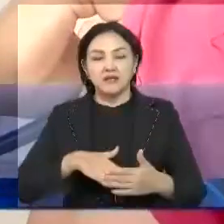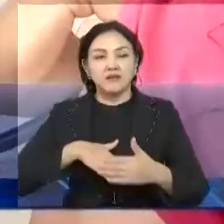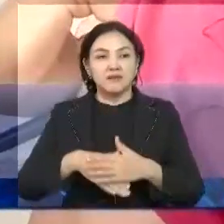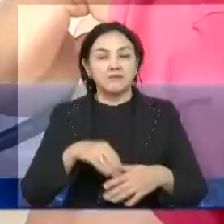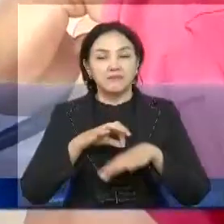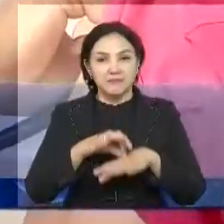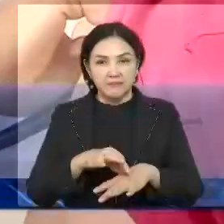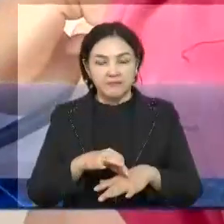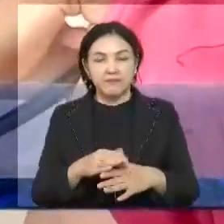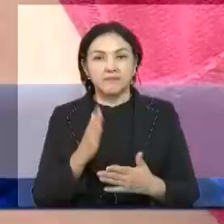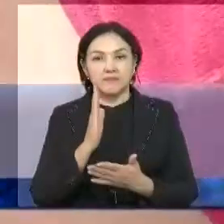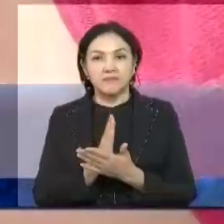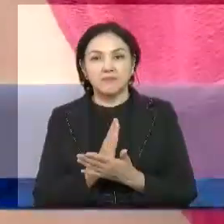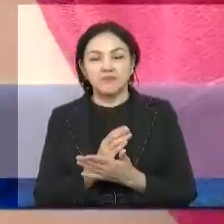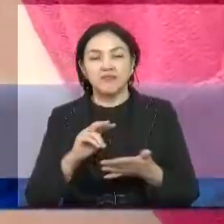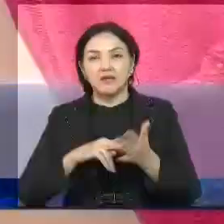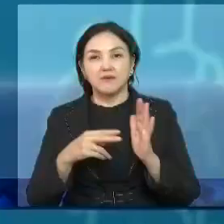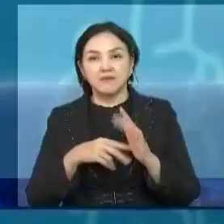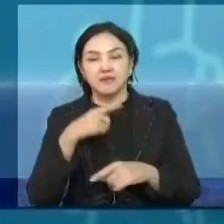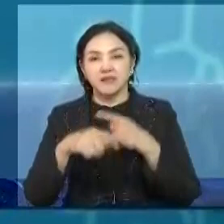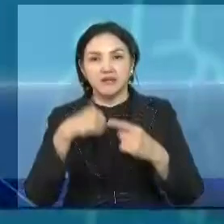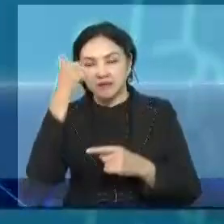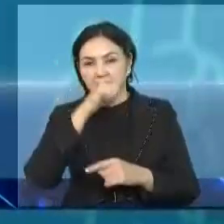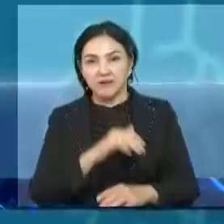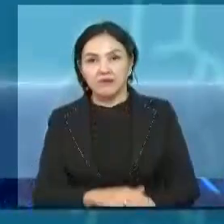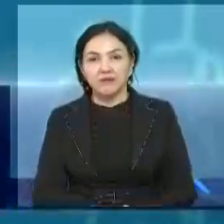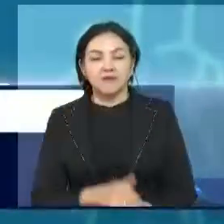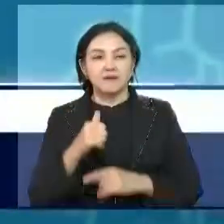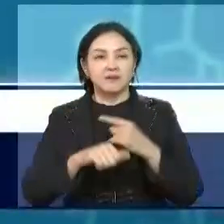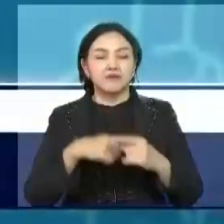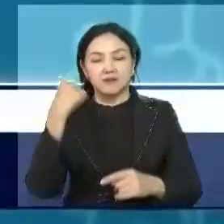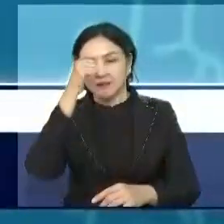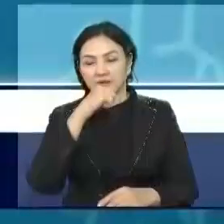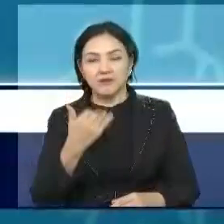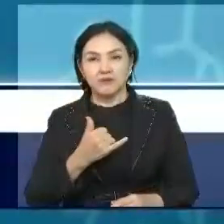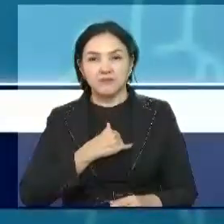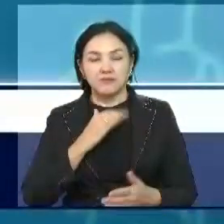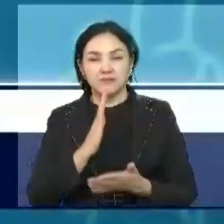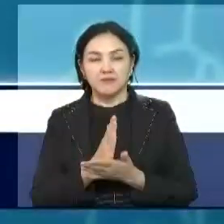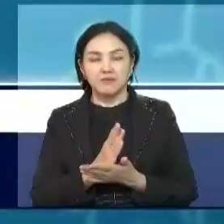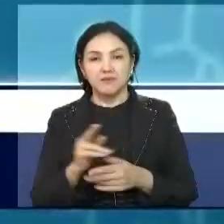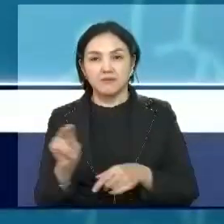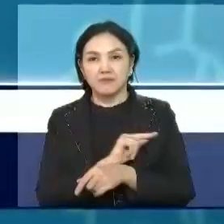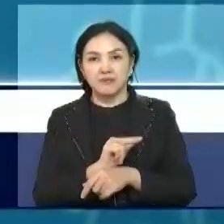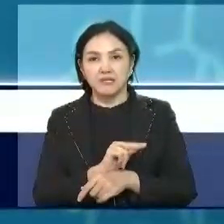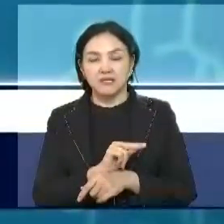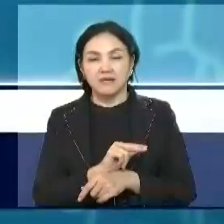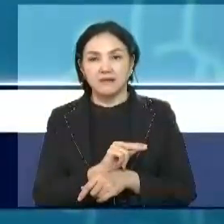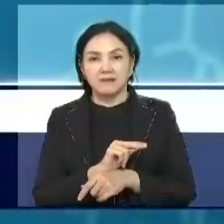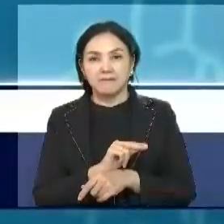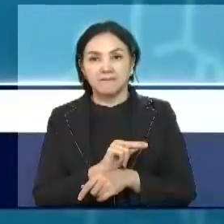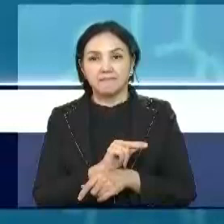ведется. Более того, уже есть масштабные планы на следующий год. В следующем году у нас будут проводиться капитальные ремонты